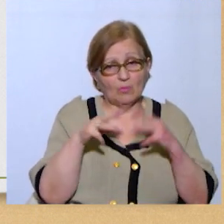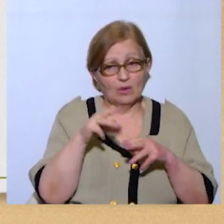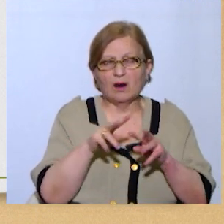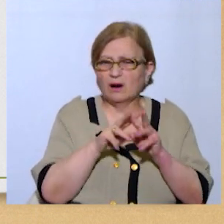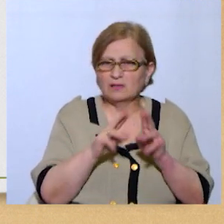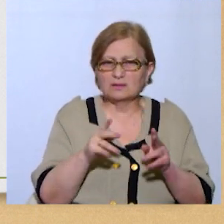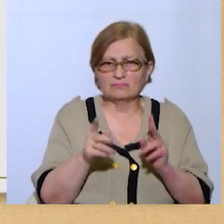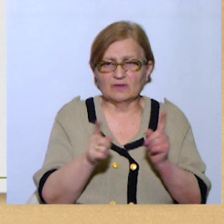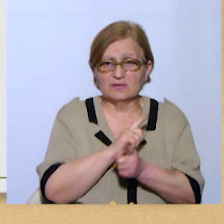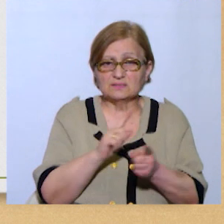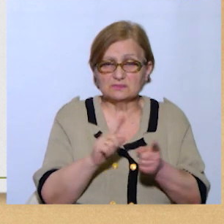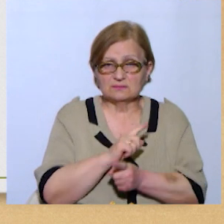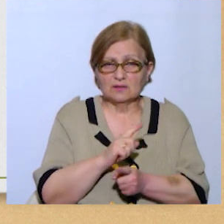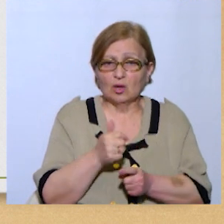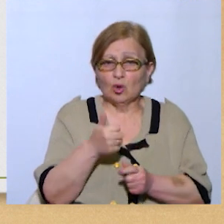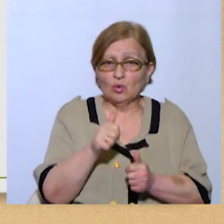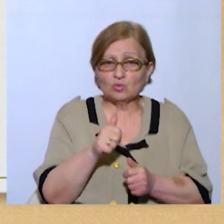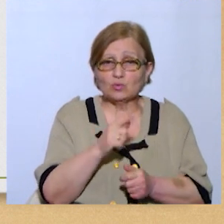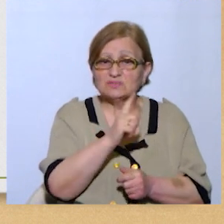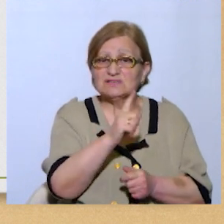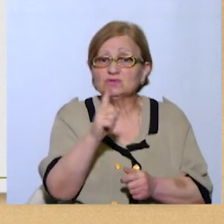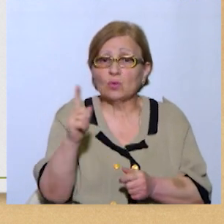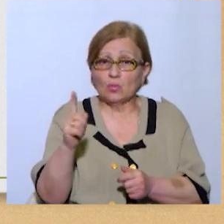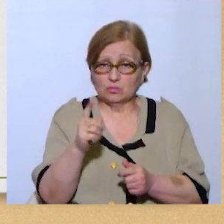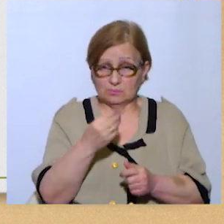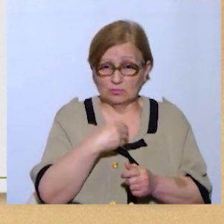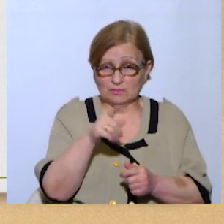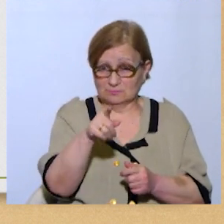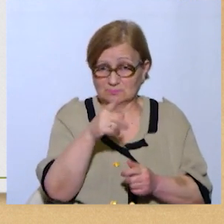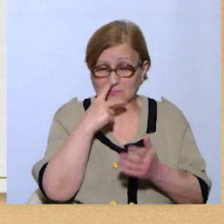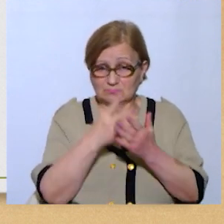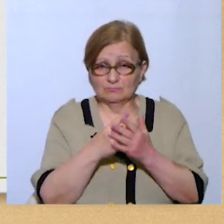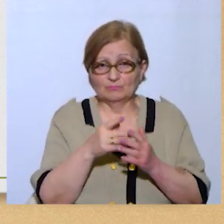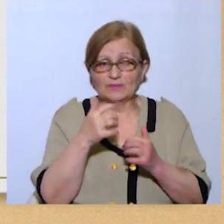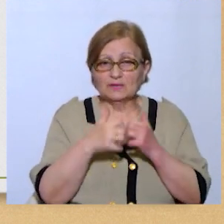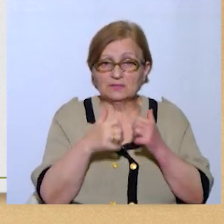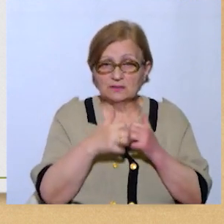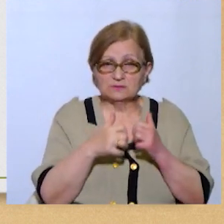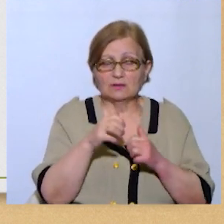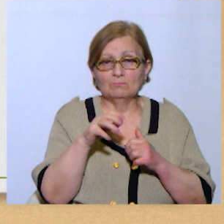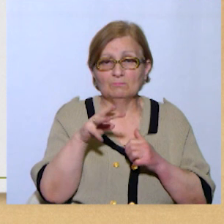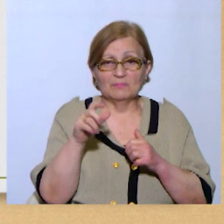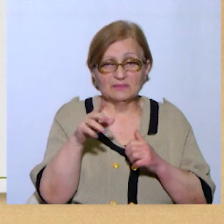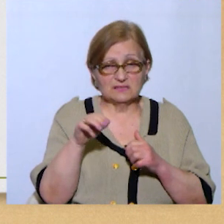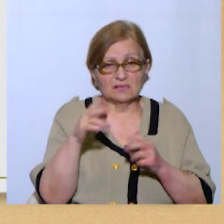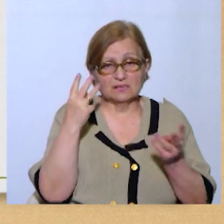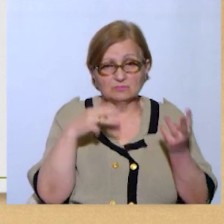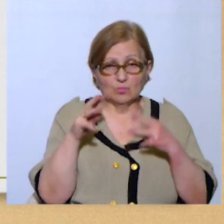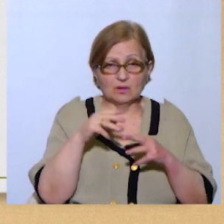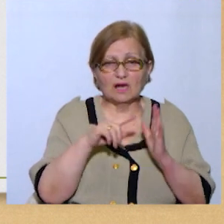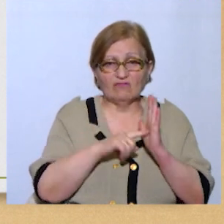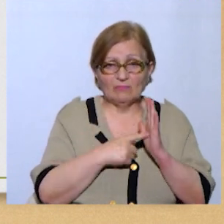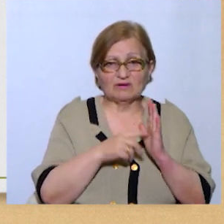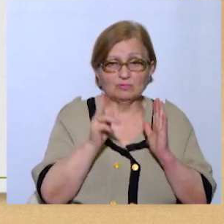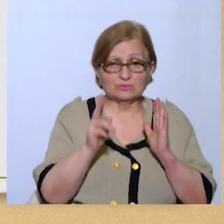იცვლება, როგორც შეიცვალა თითოეული მონაცემი. ზუსტად საშუალოც, მედიანაცა და მოდაც გამრავლდება